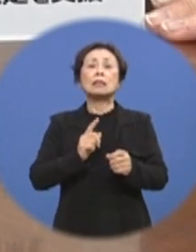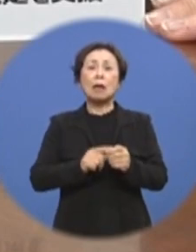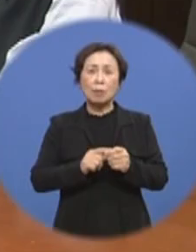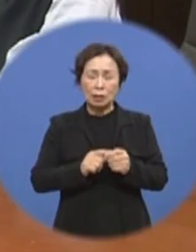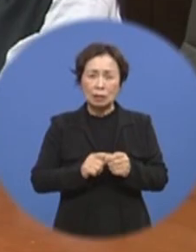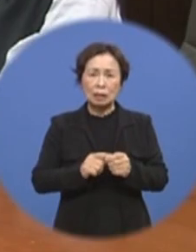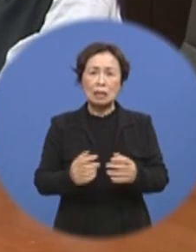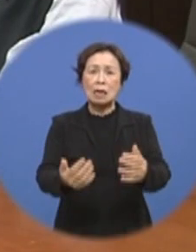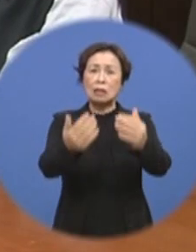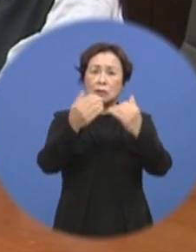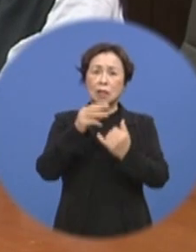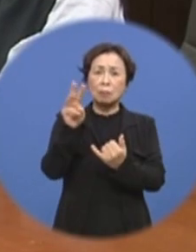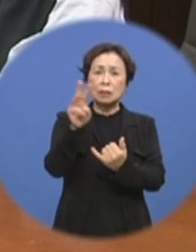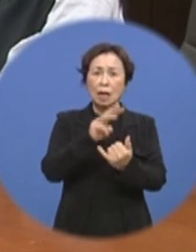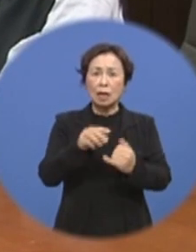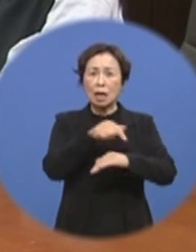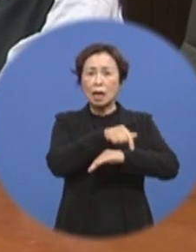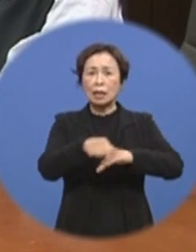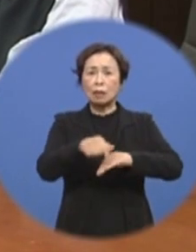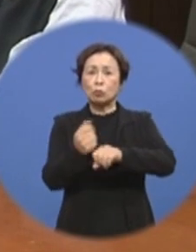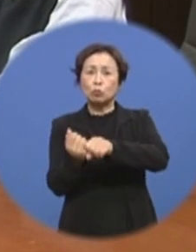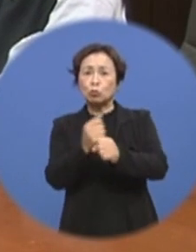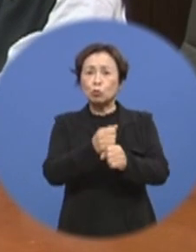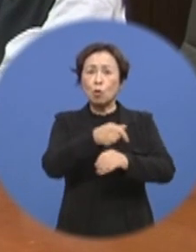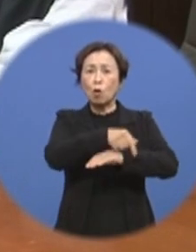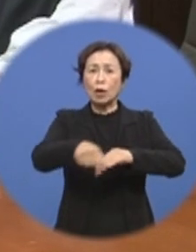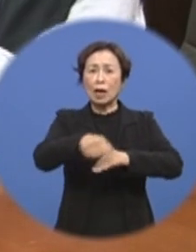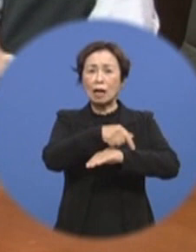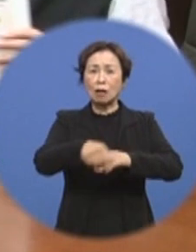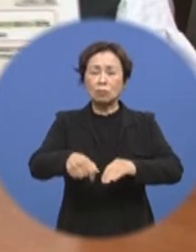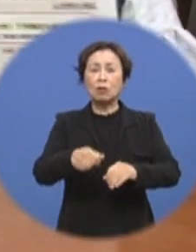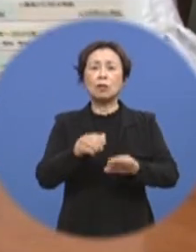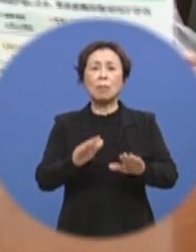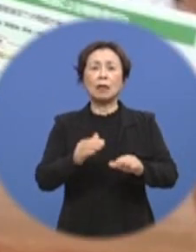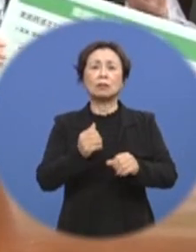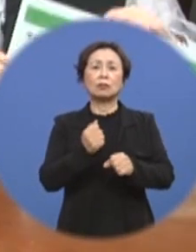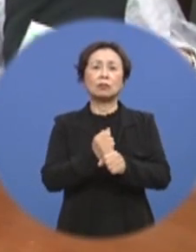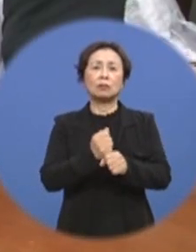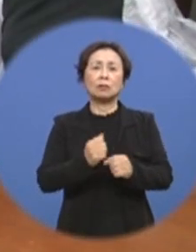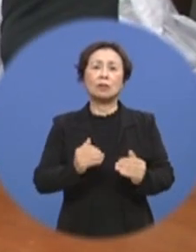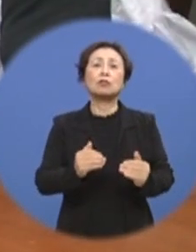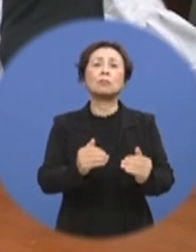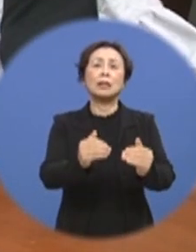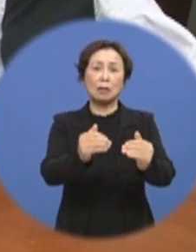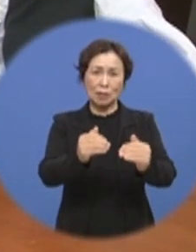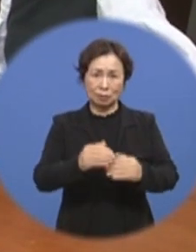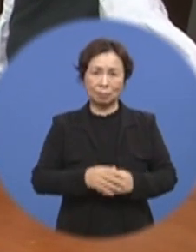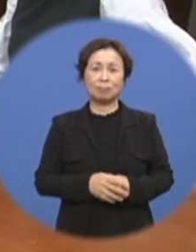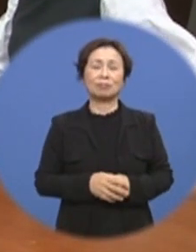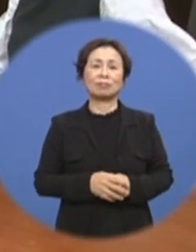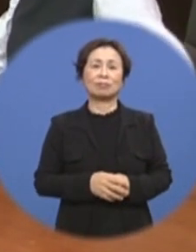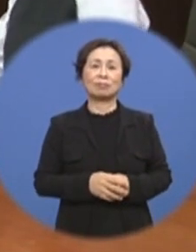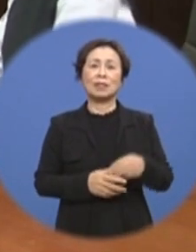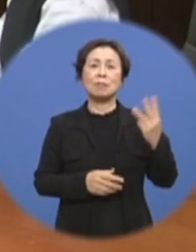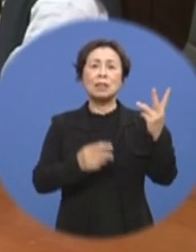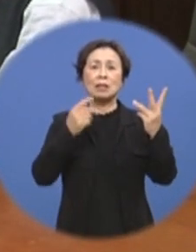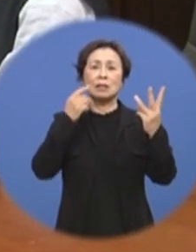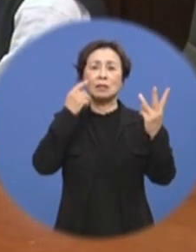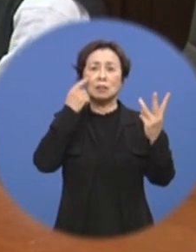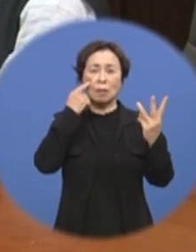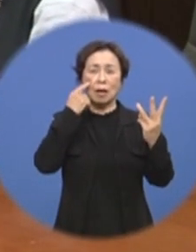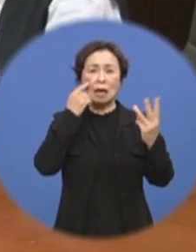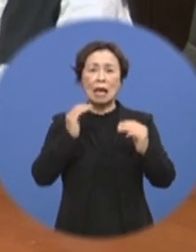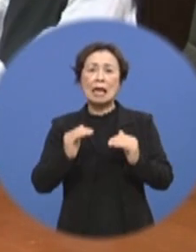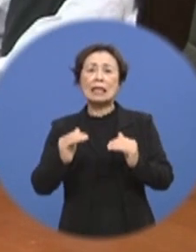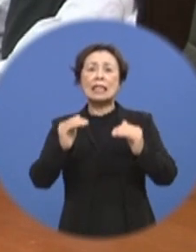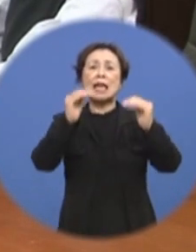おこうということを今進めているところですはいそして3つ目ですね飛躍を支える人と